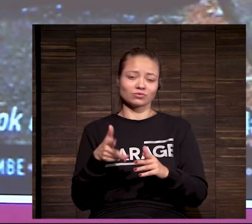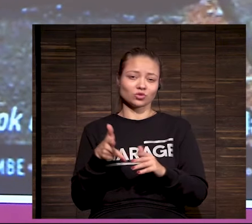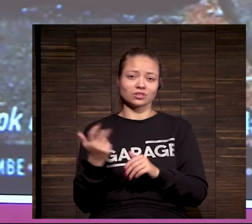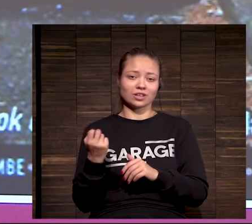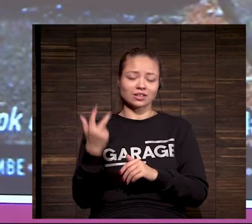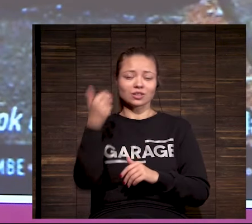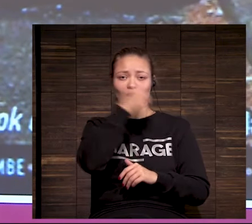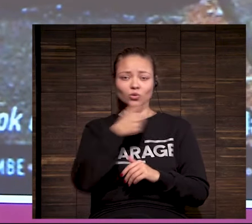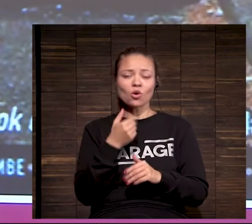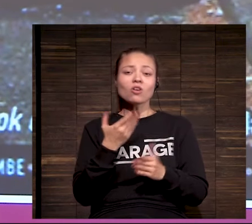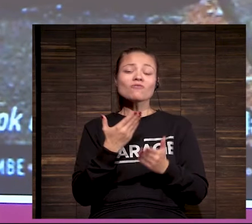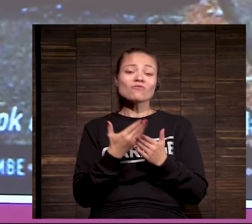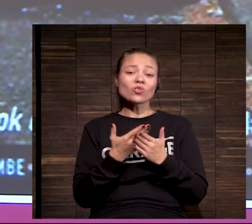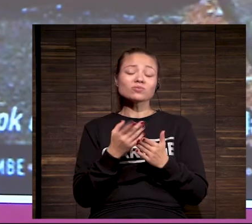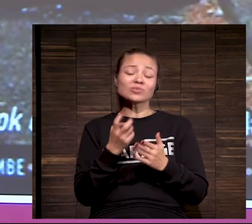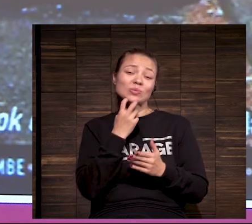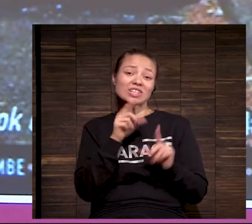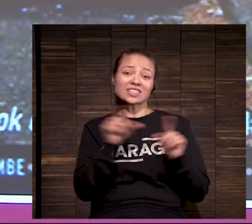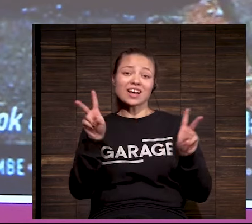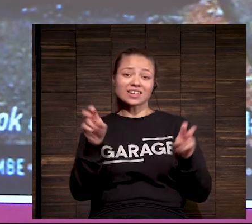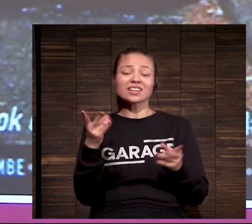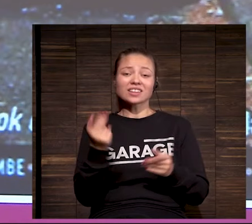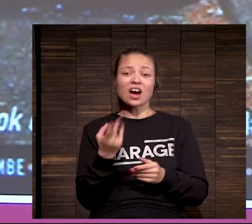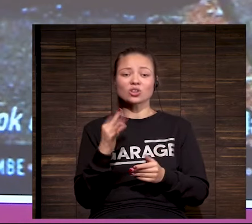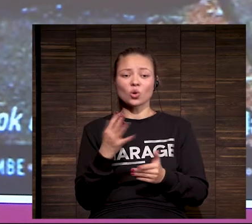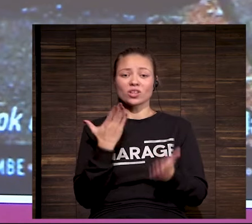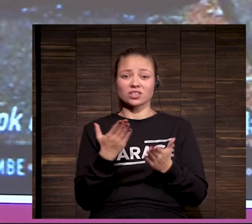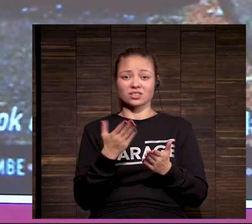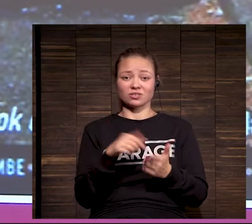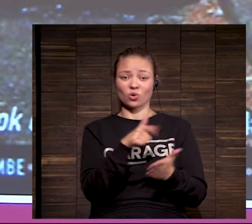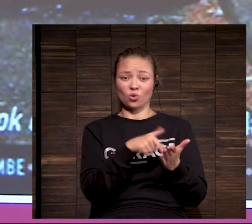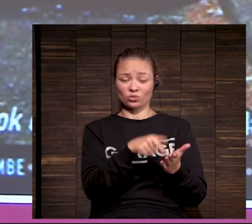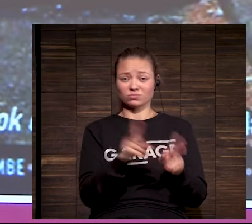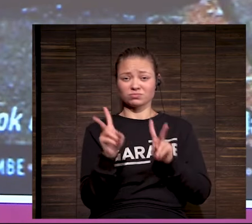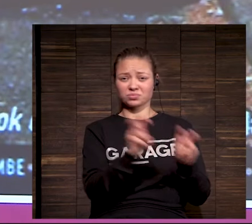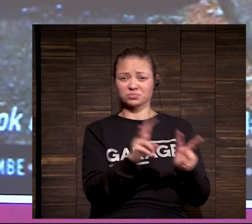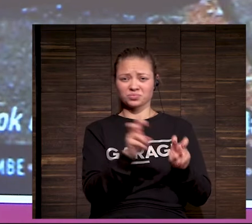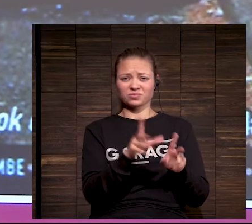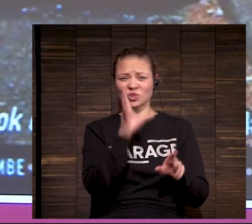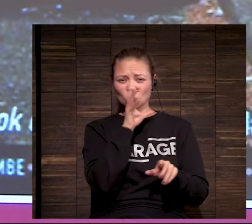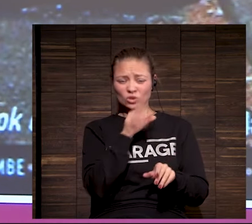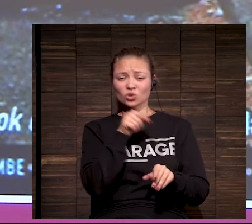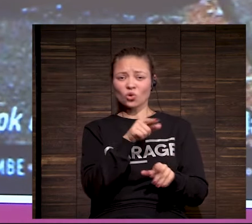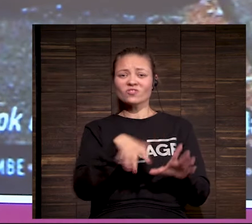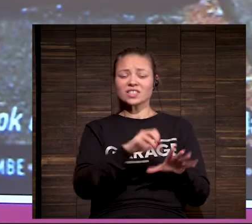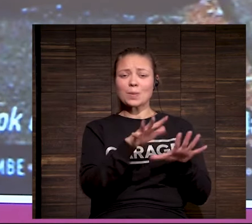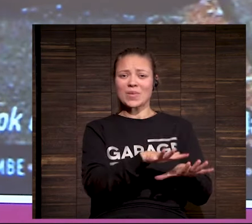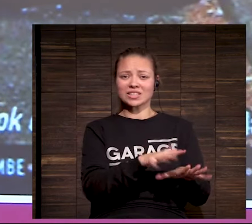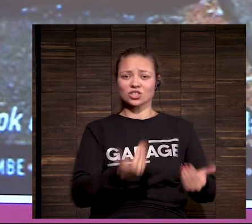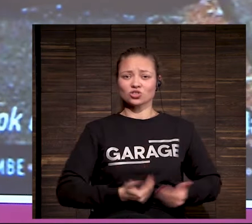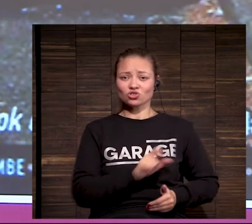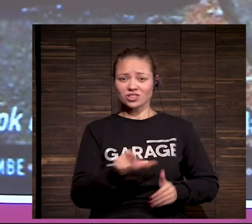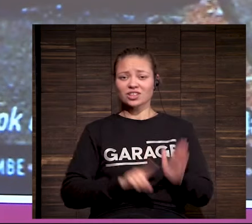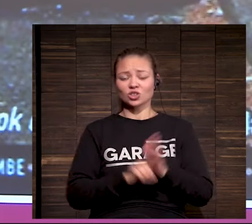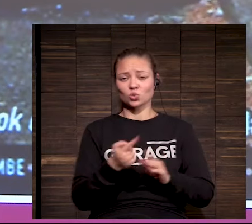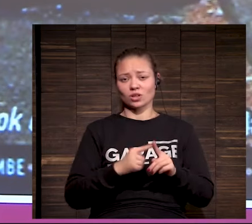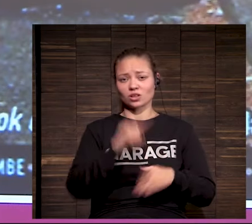городу что город никудышное слишком долго то все местные жители начнут это мы верить и